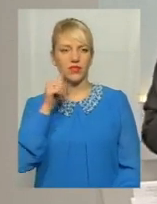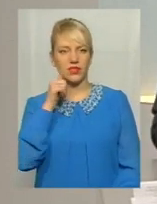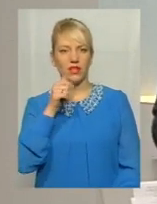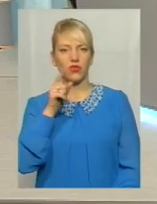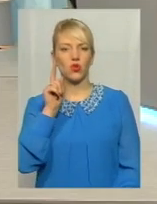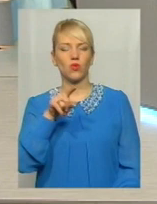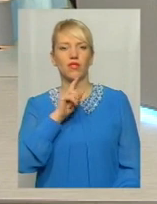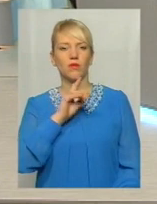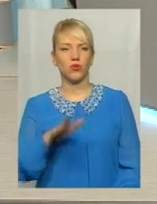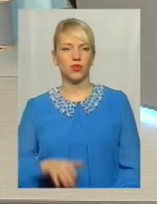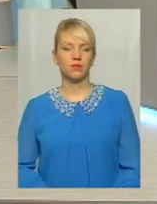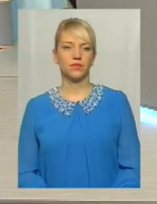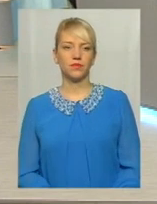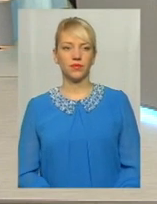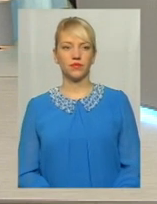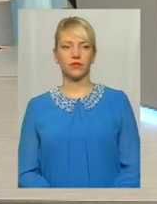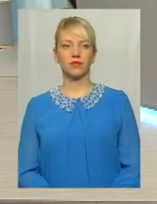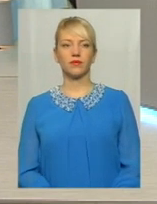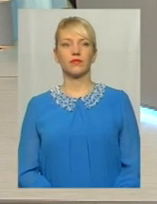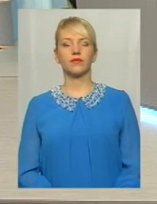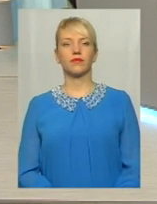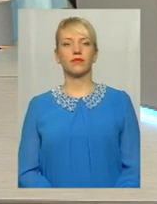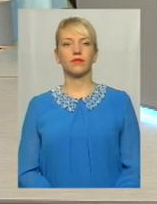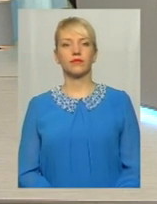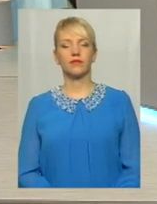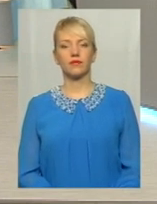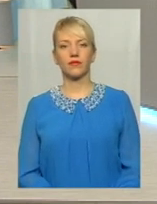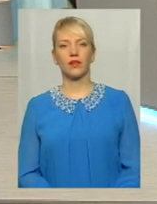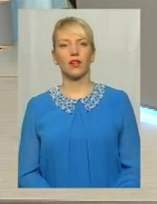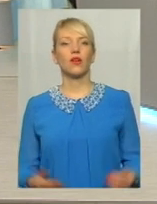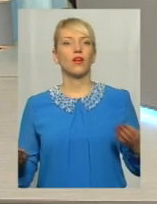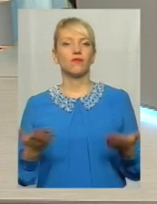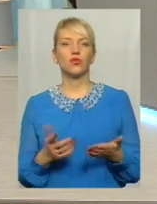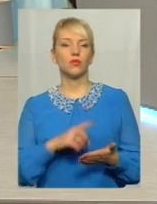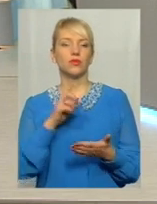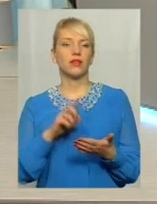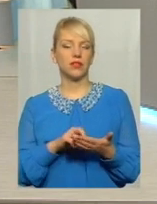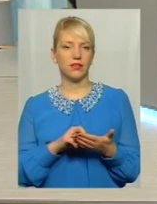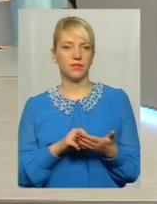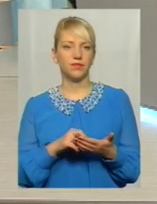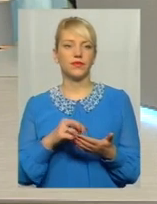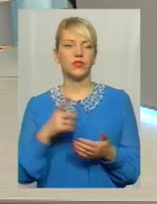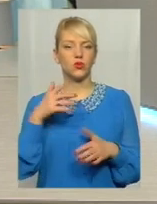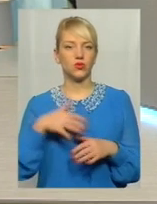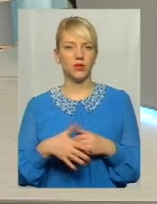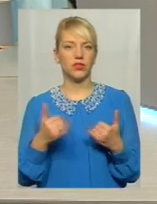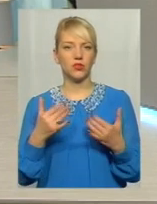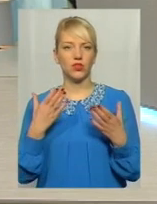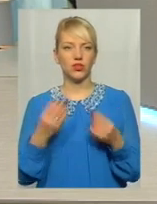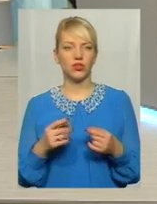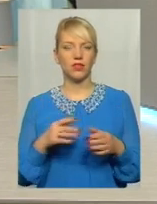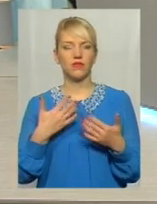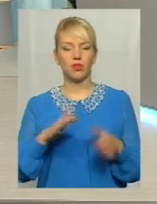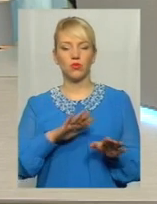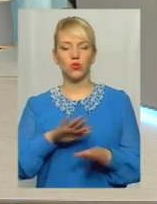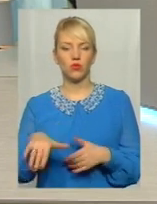буде. Відразу можна я прокоментую, Андрій? В чому питання? Є, зрозумійте, на сьогоднішній день пройшов конкурс,